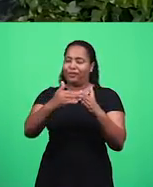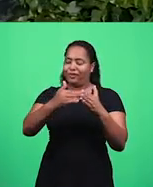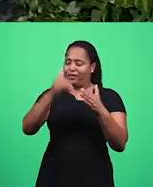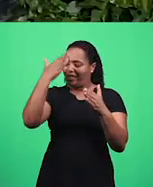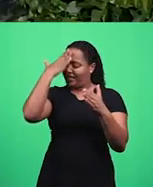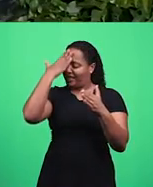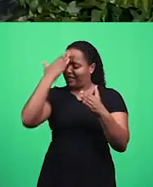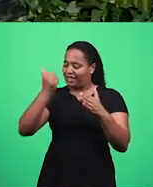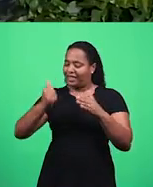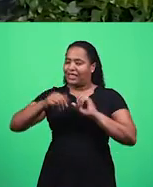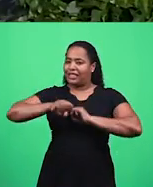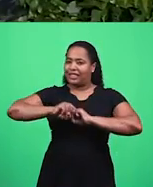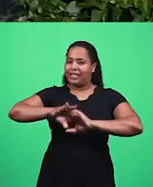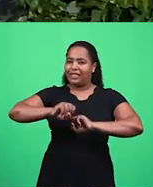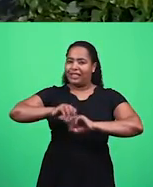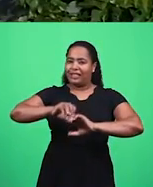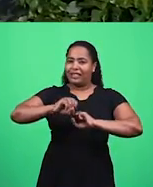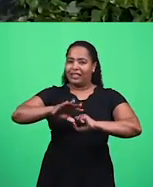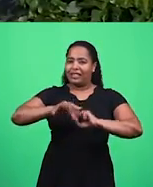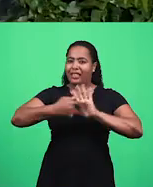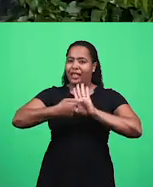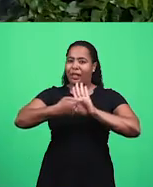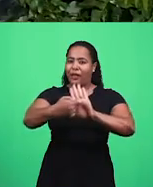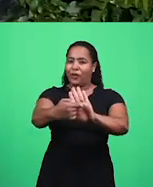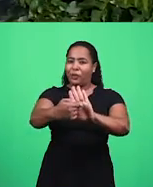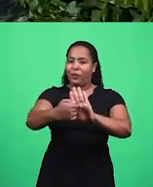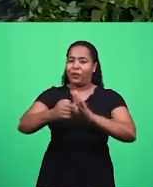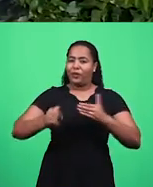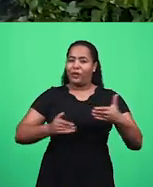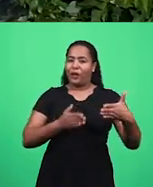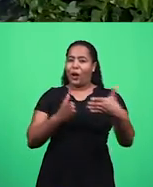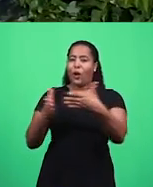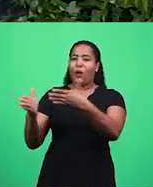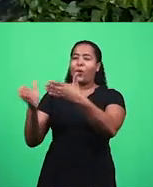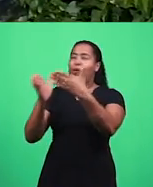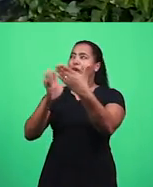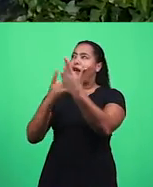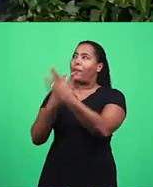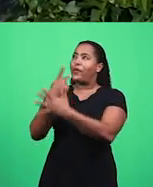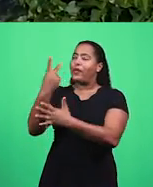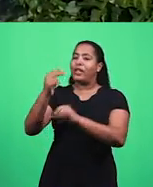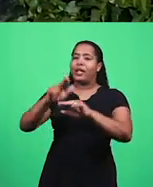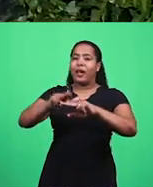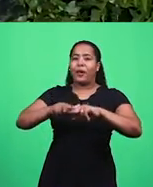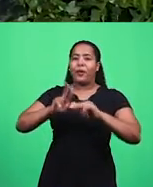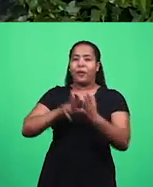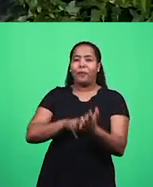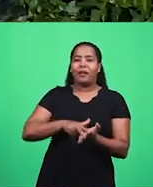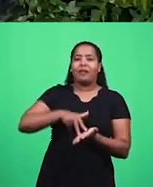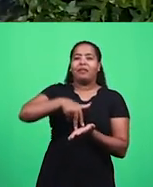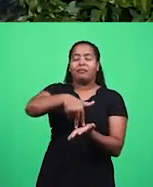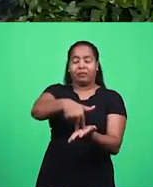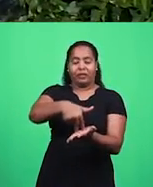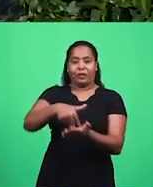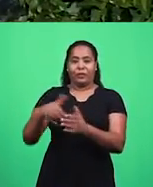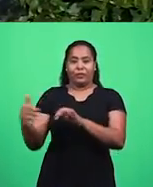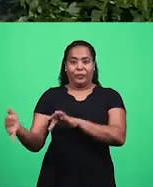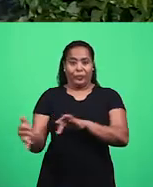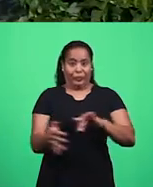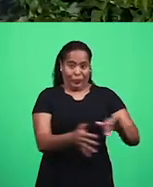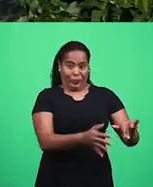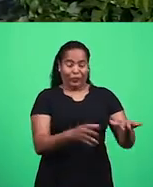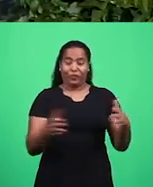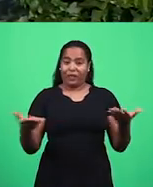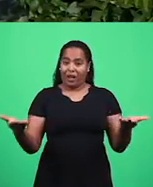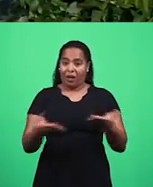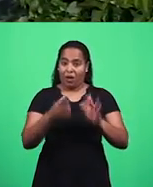который умеет научать, наставлять, который покажет ей путь через свое воскресение. Но я